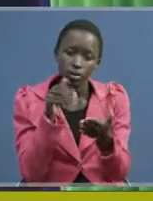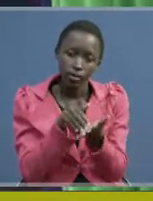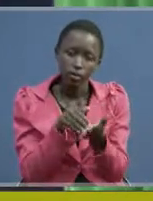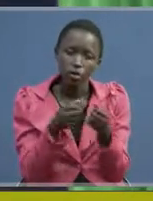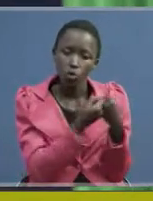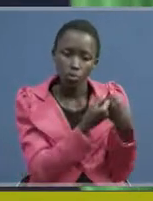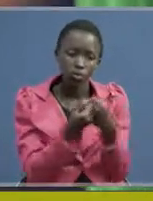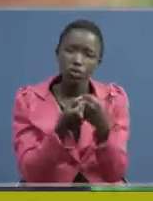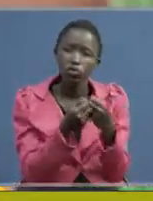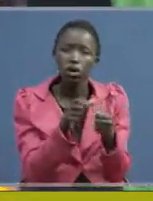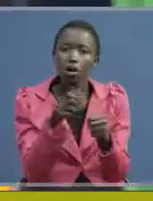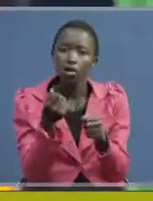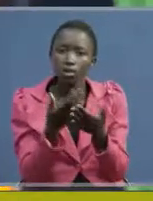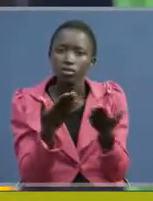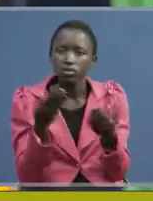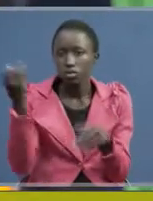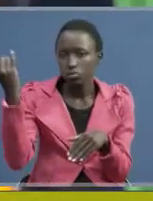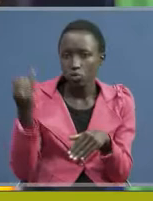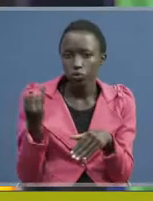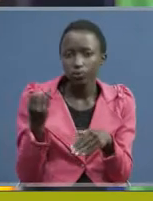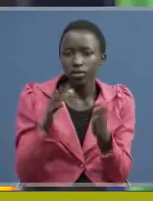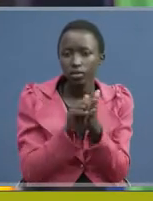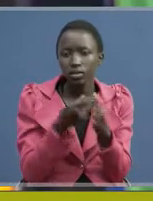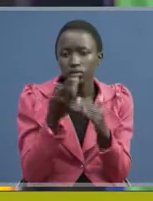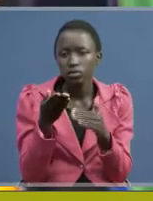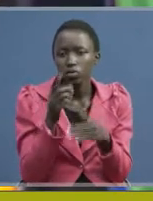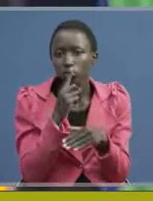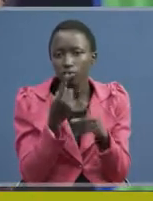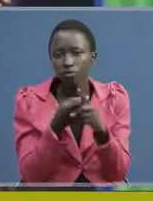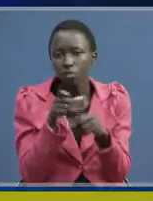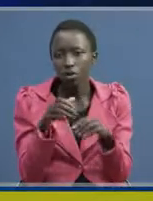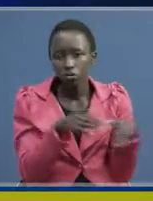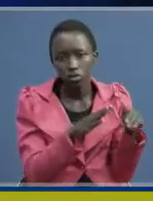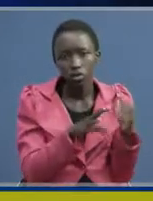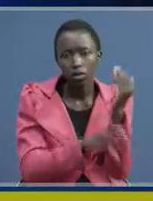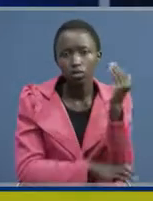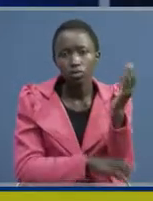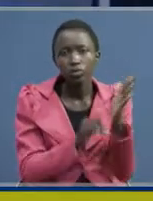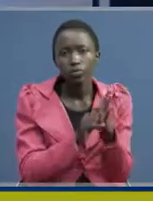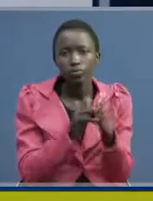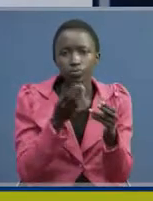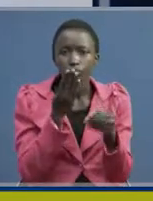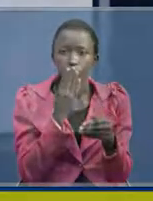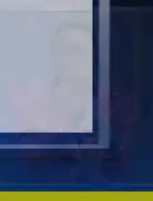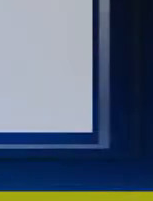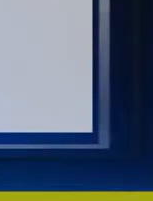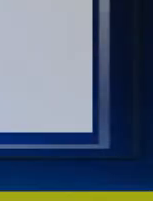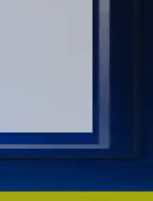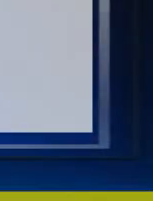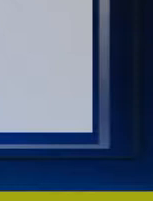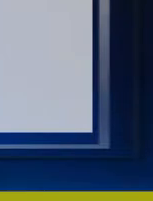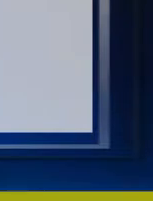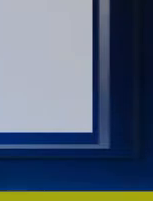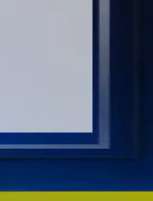mkubwa baina ya bidhaa zinazotengenezwa nchini na zile zinazoagizwa kutoka nje. Kiwanda cha sukari cha Mumia sawa na kile